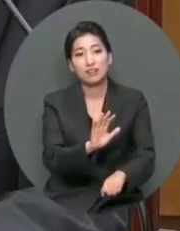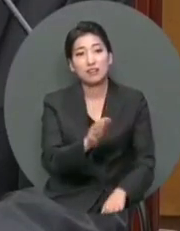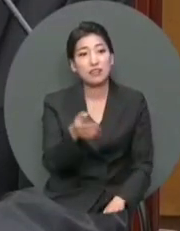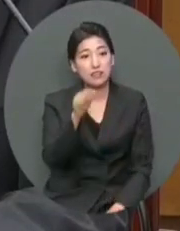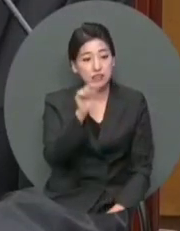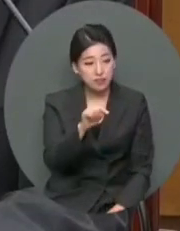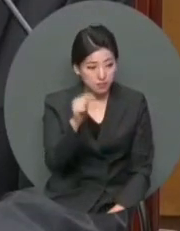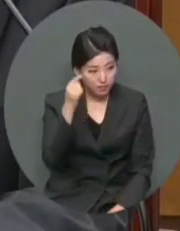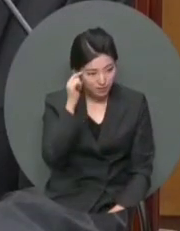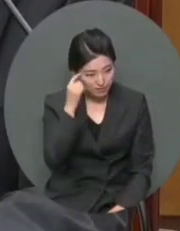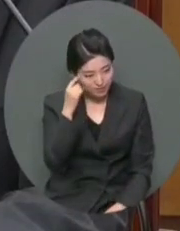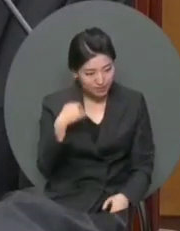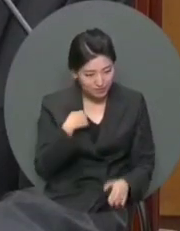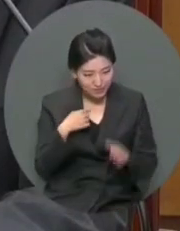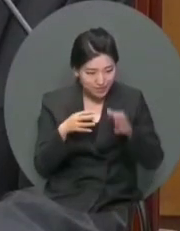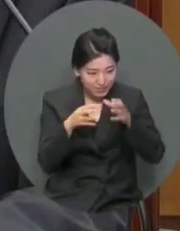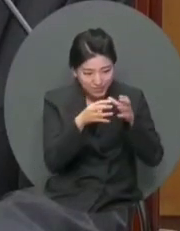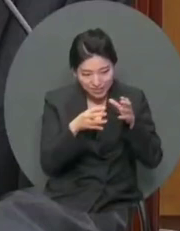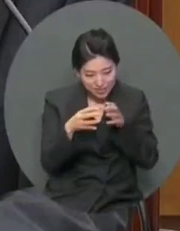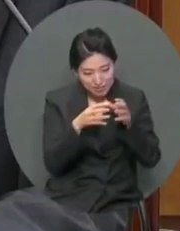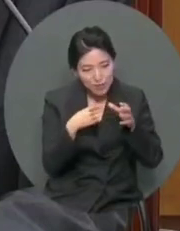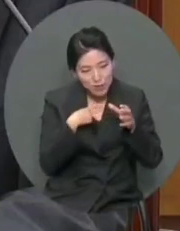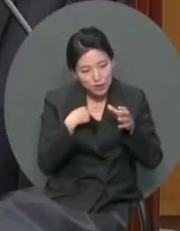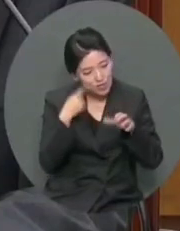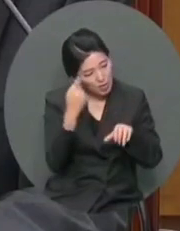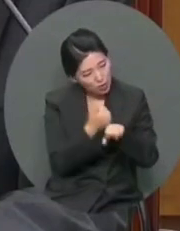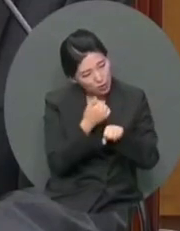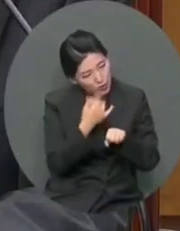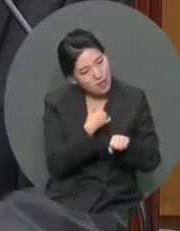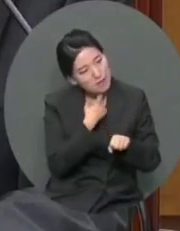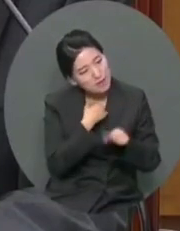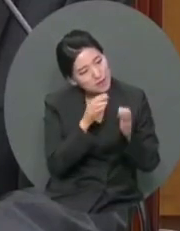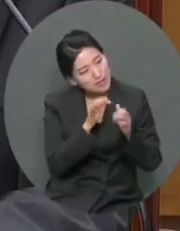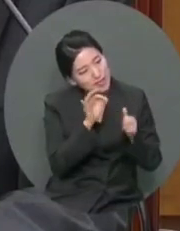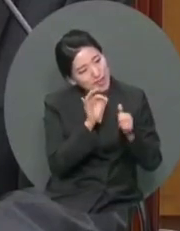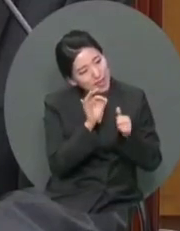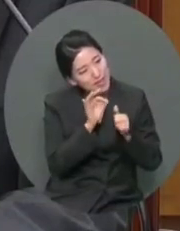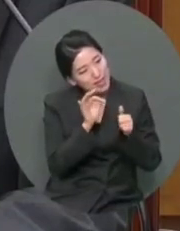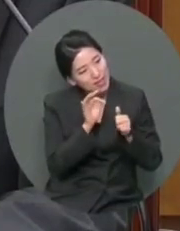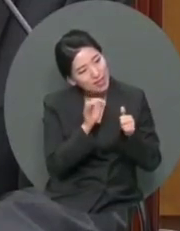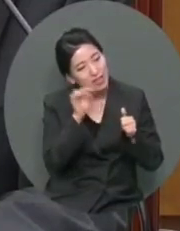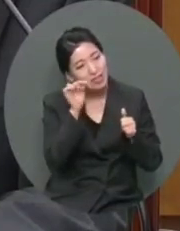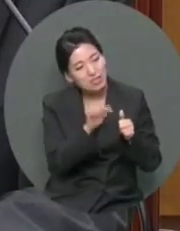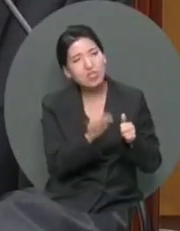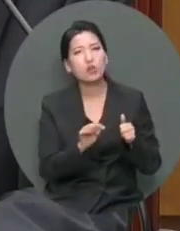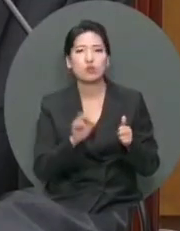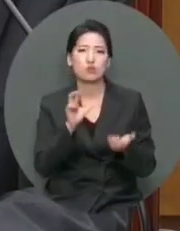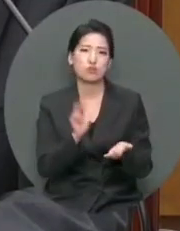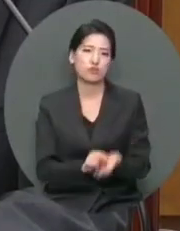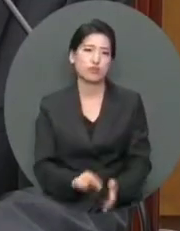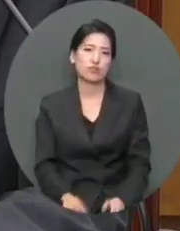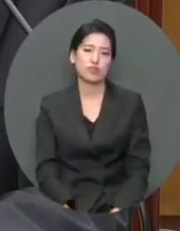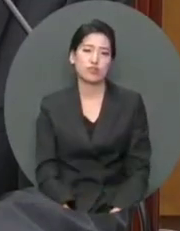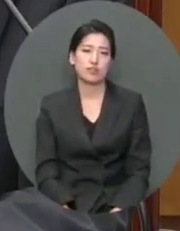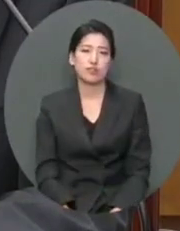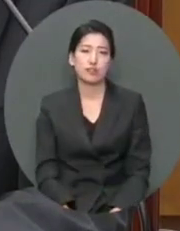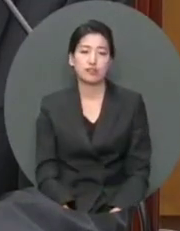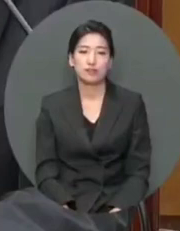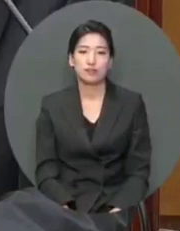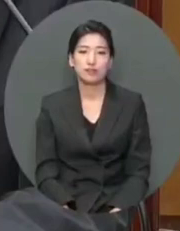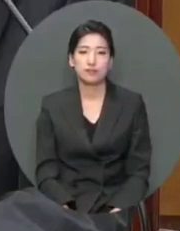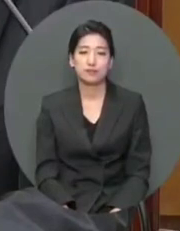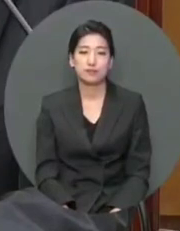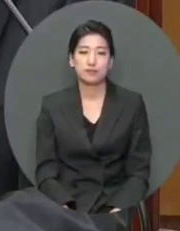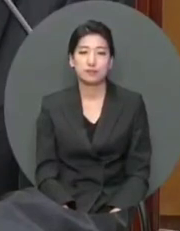논리에 빠져서 재판을 하고 있다 이런 생각을 하기 때문에 굉장히 비판을 한 거죠. 예를 들어